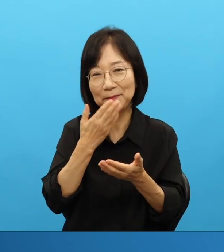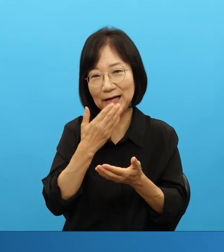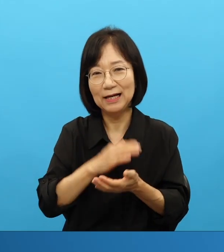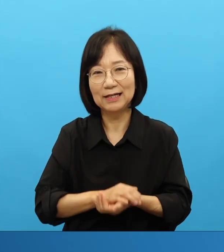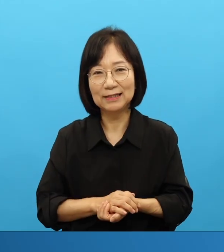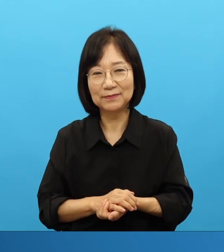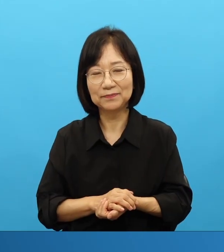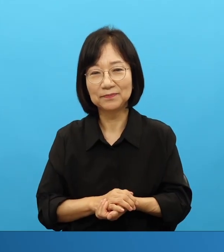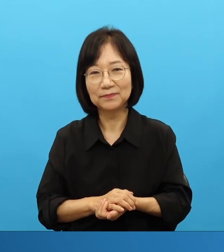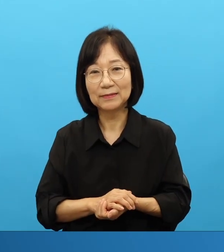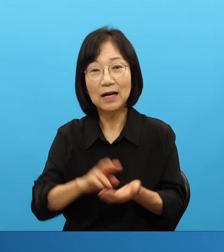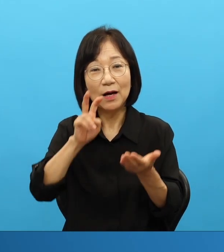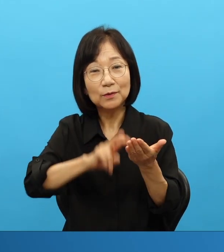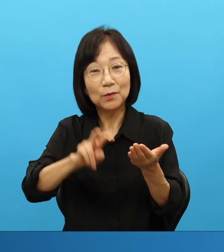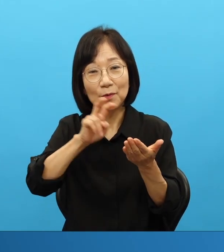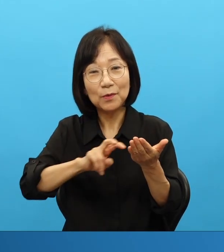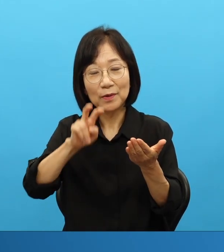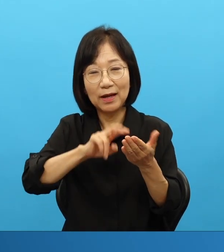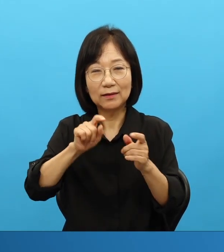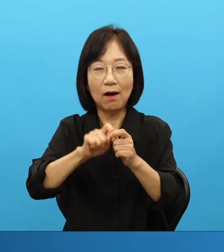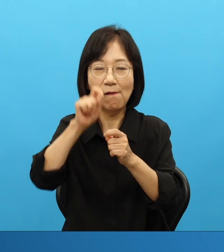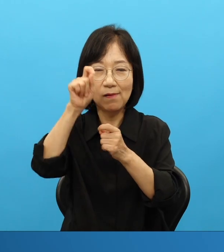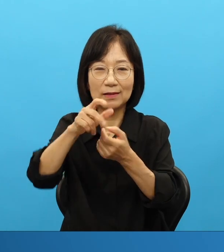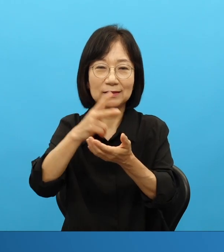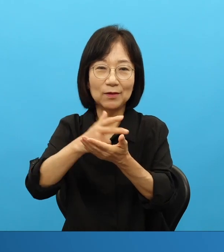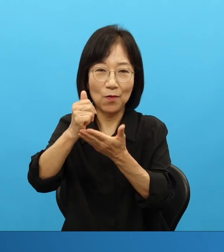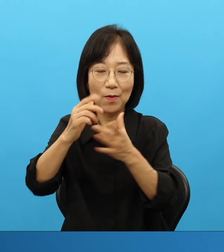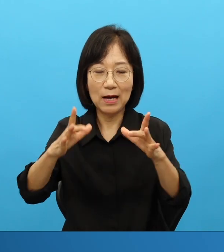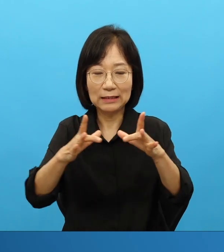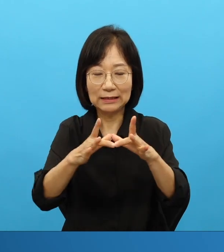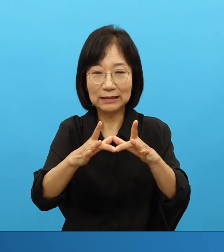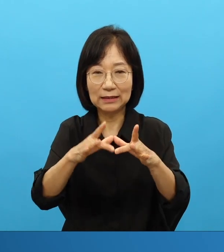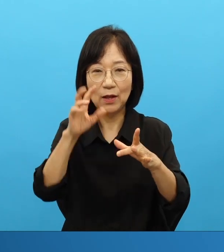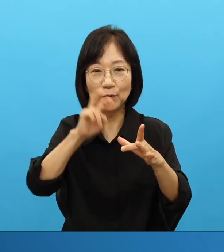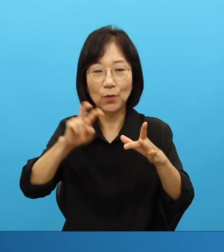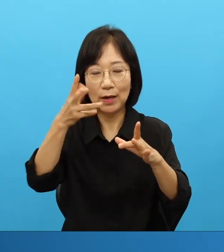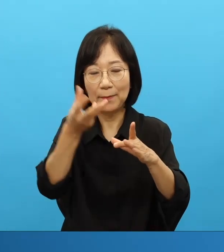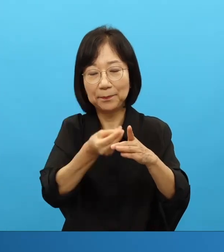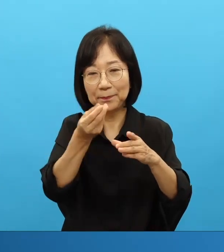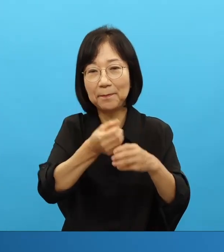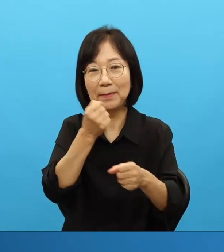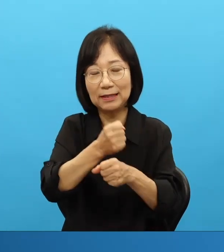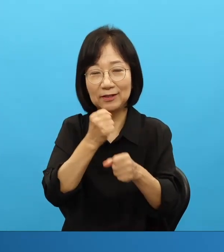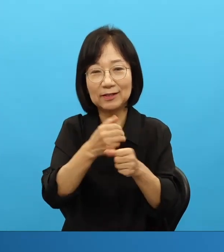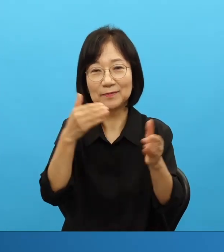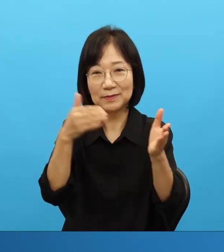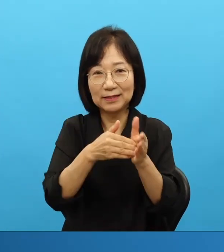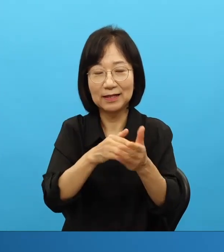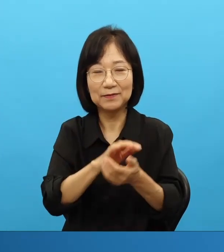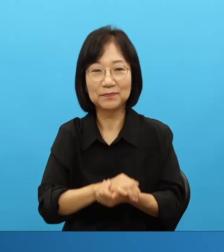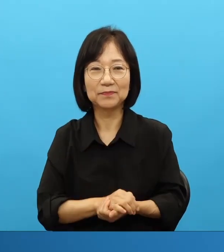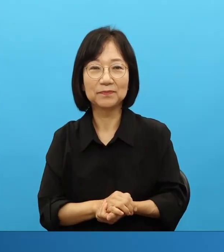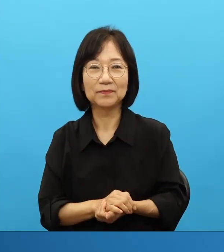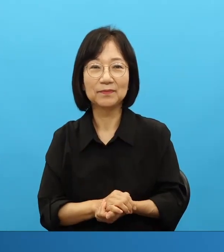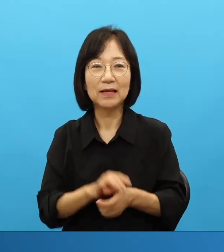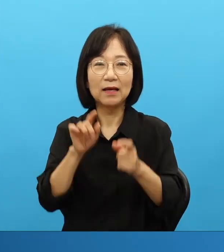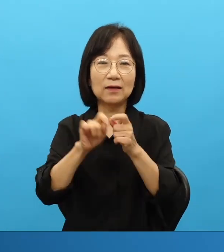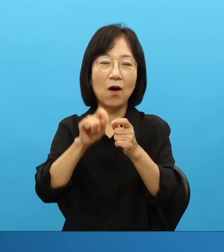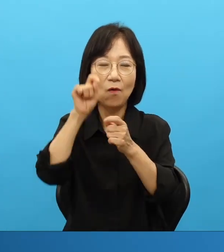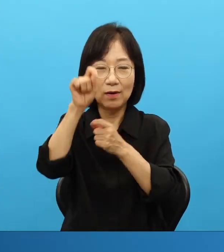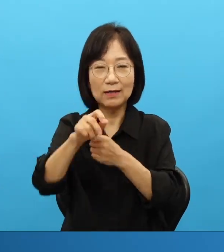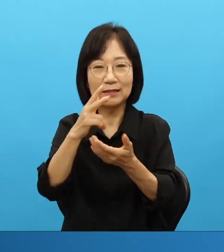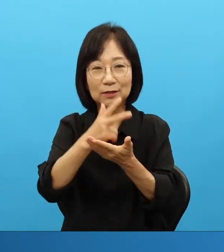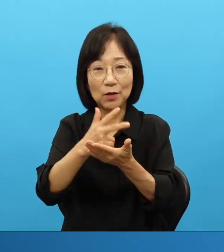2024 구루터기 18집 영원하신 여호와가 출시됐습니다. 올해 세계 렘넌트 대회 작시곡 영원하신